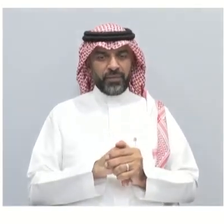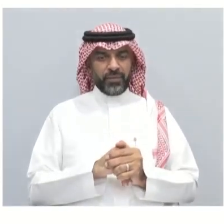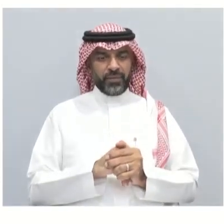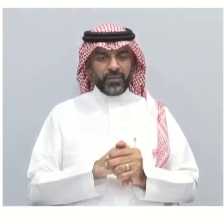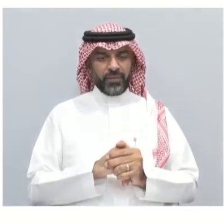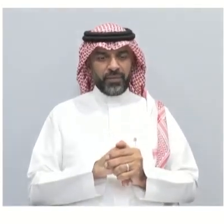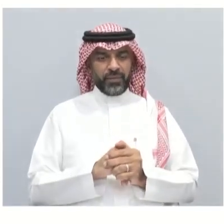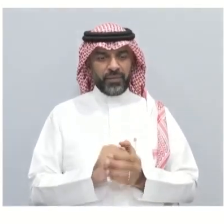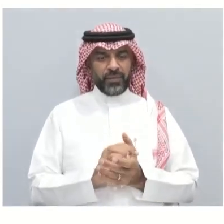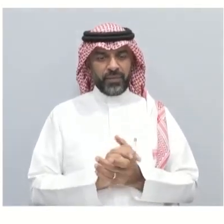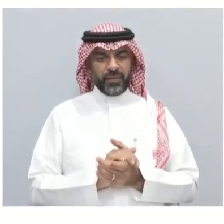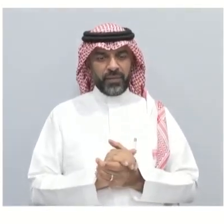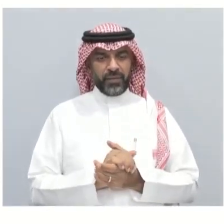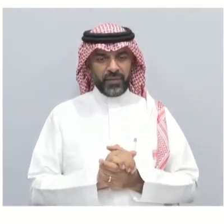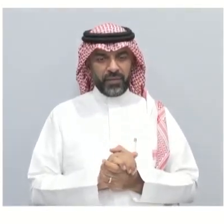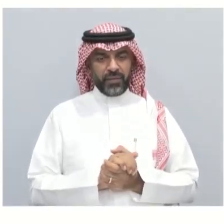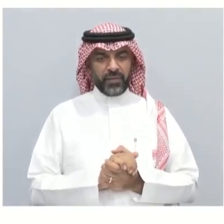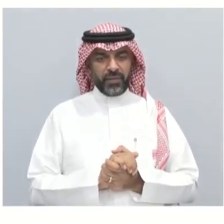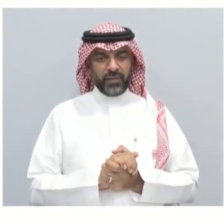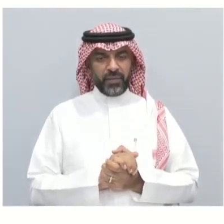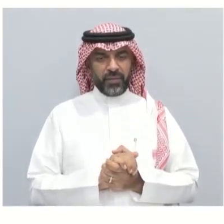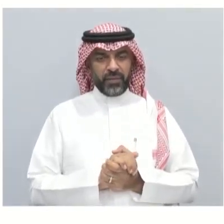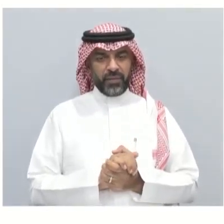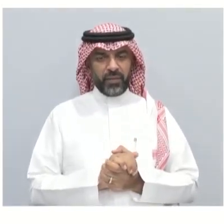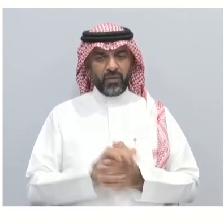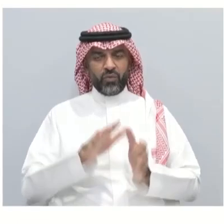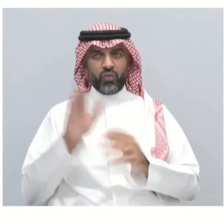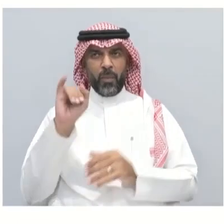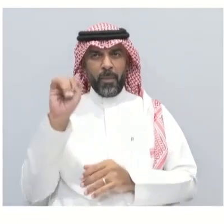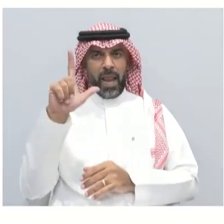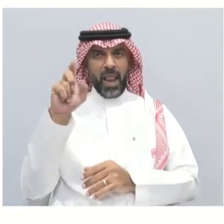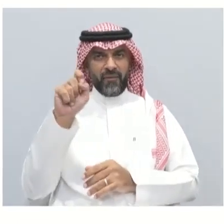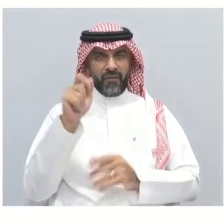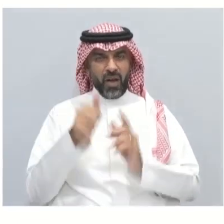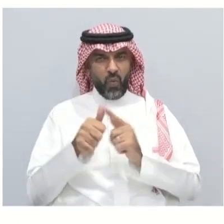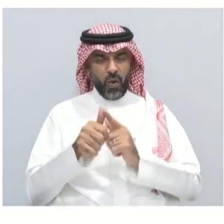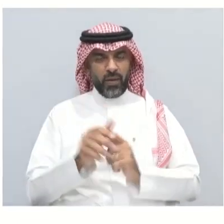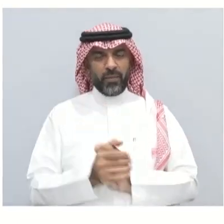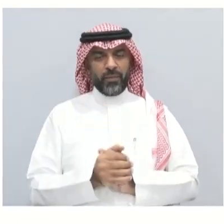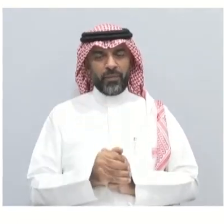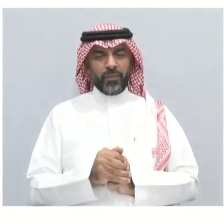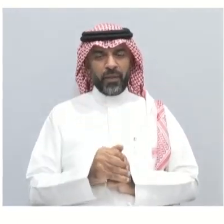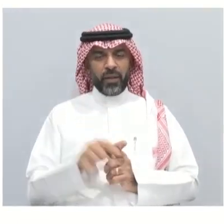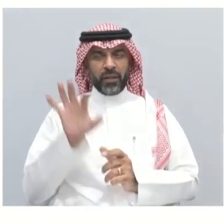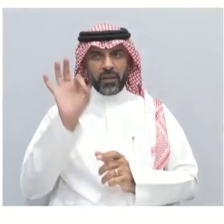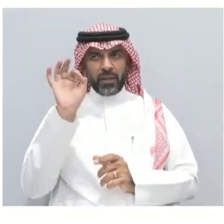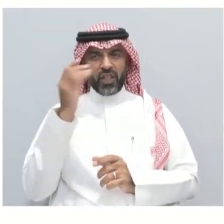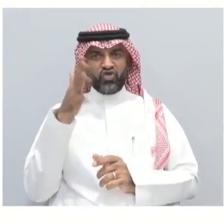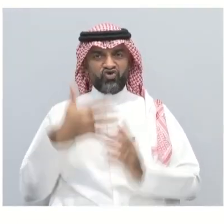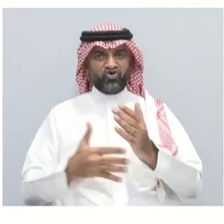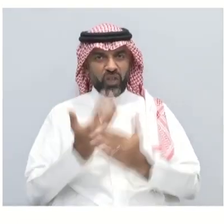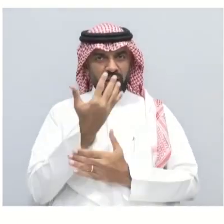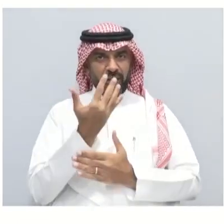البرنامج نقوم بفتح البرنامج نذهب الى قائمه ملف البدايه نقوم باختيار جديد للبدء